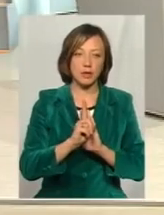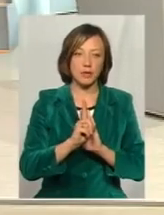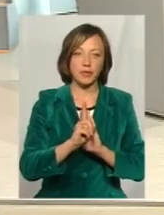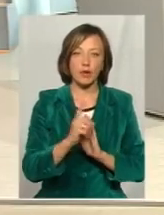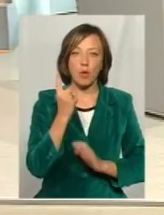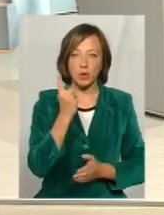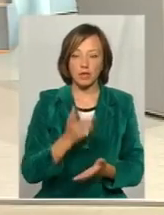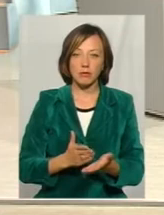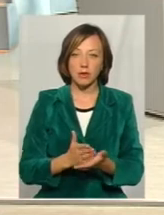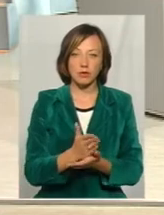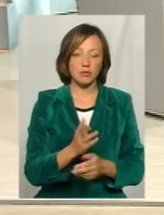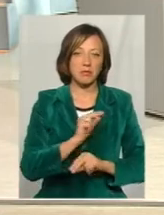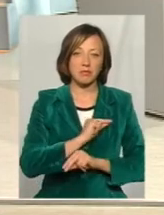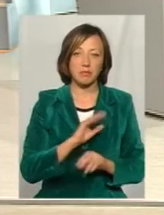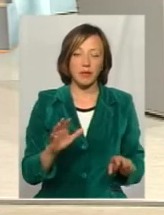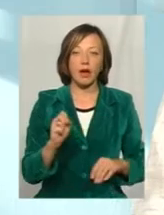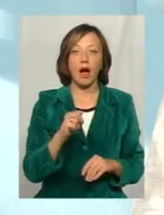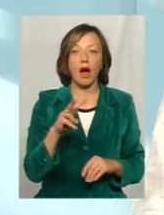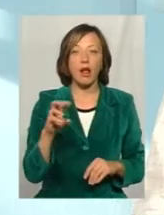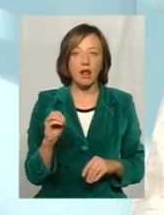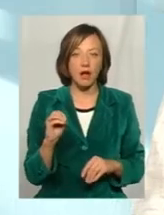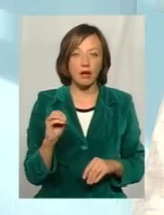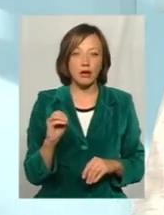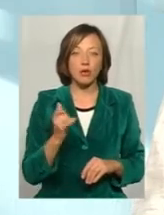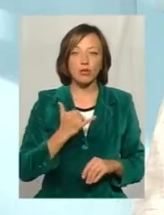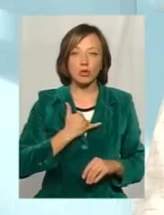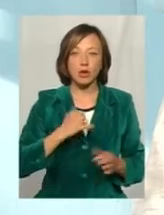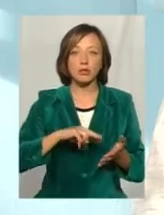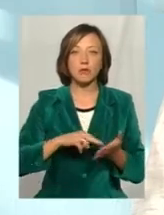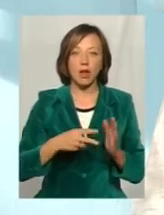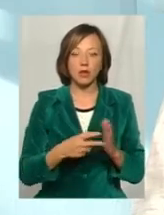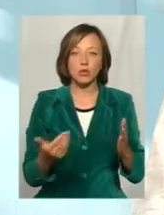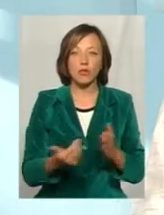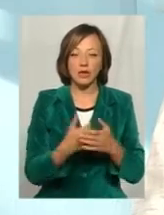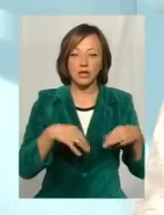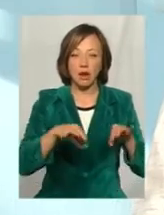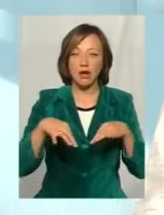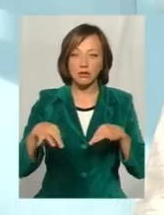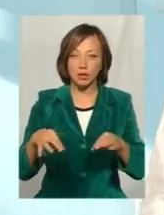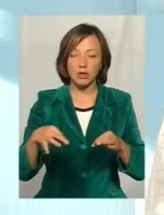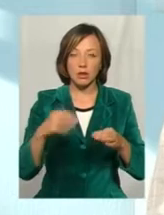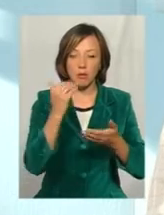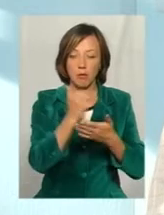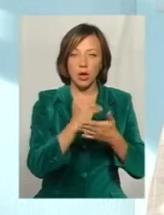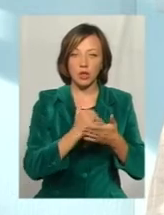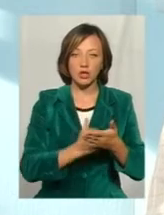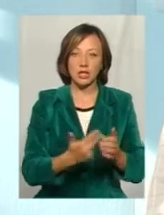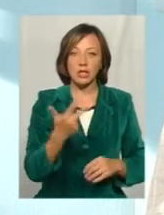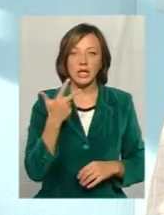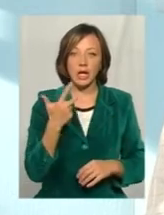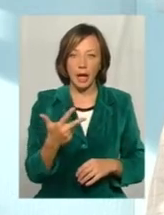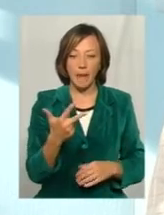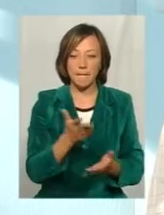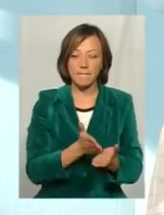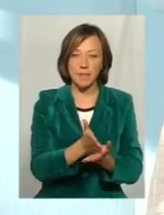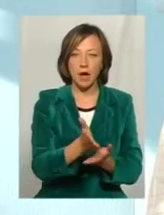один маршрут, він тоді не спрацював, але в наших планах, в новій транспортній мережі передбачено 3 маршрути,